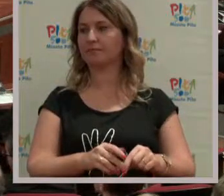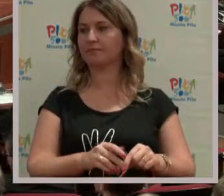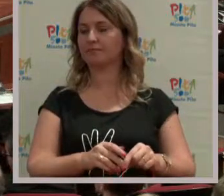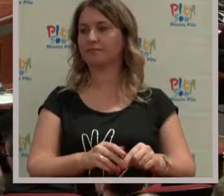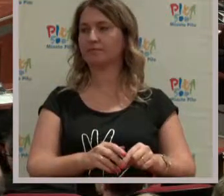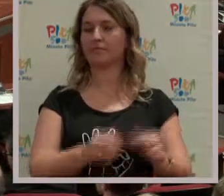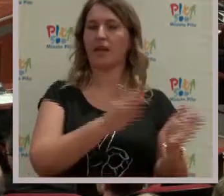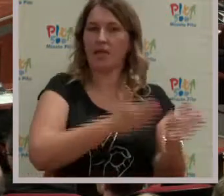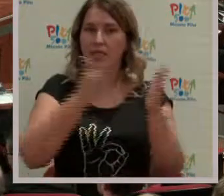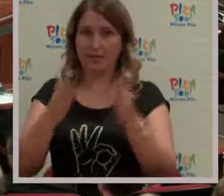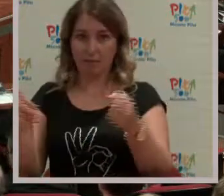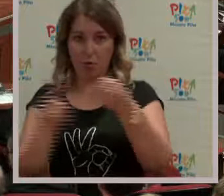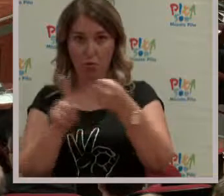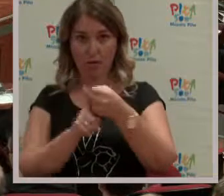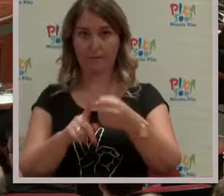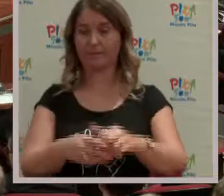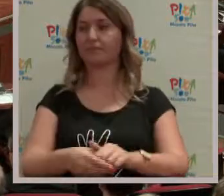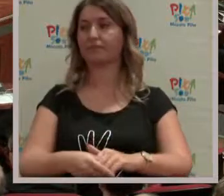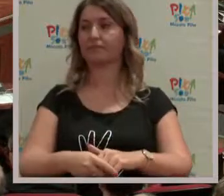Przystępujemy do omawiania kolejnego punktu.